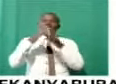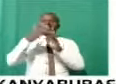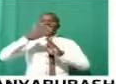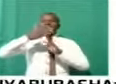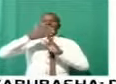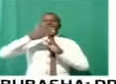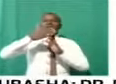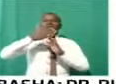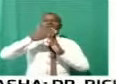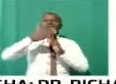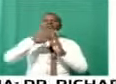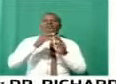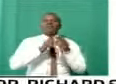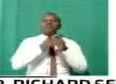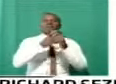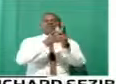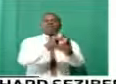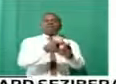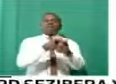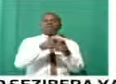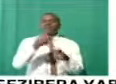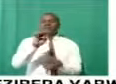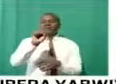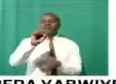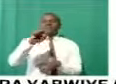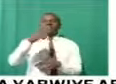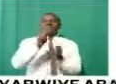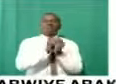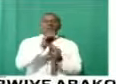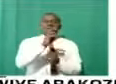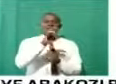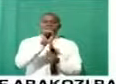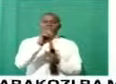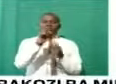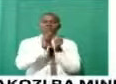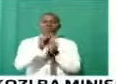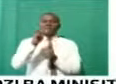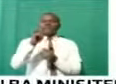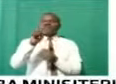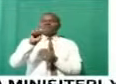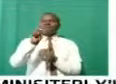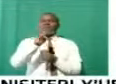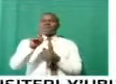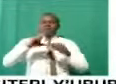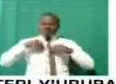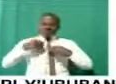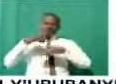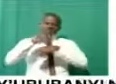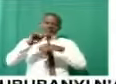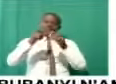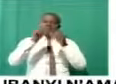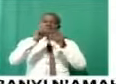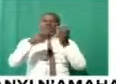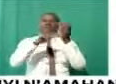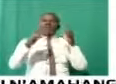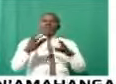hagati ya gari ya moshi iri ku rwego rwa SGR hagati ya Dar es Salaam na Mwanza, bakaba bemerewe noneho kuzohereza abatekinisiye ariko